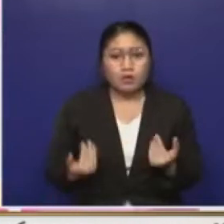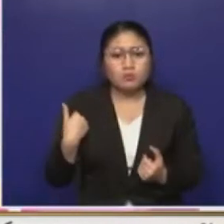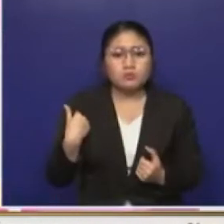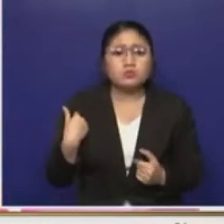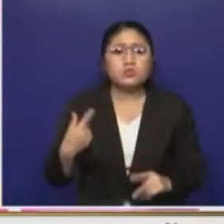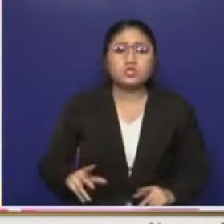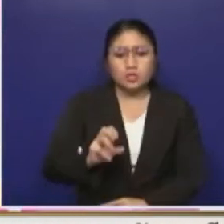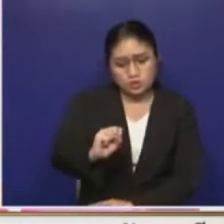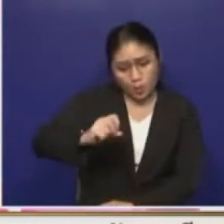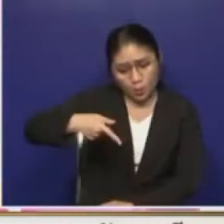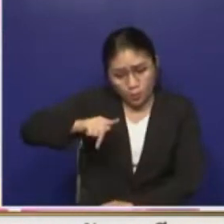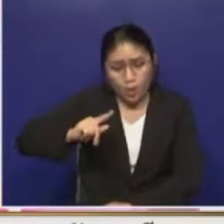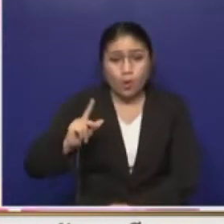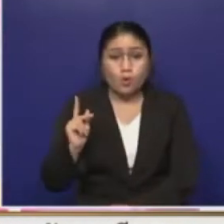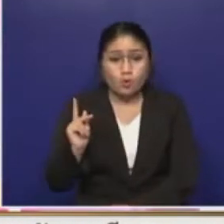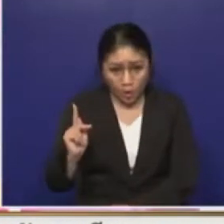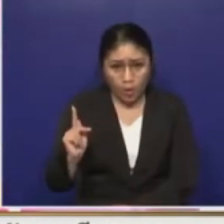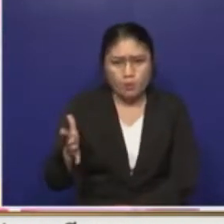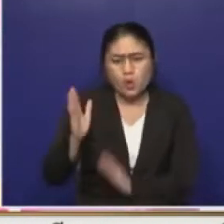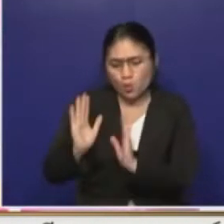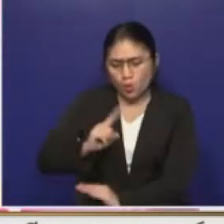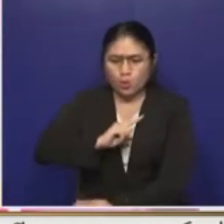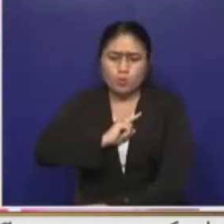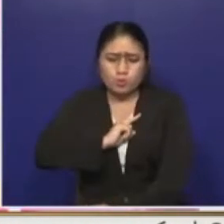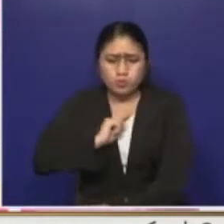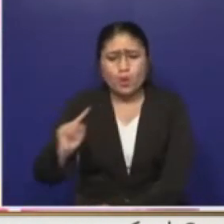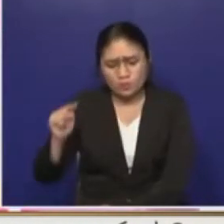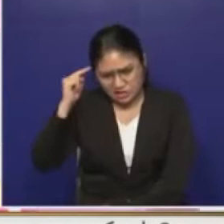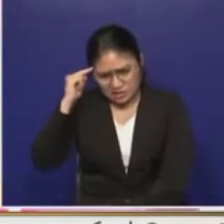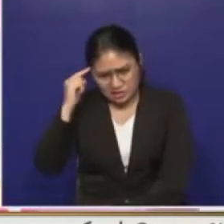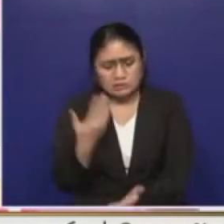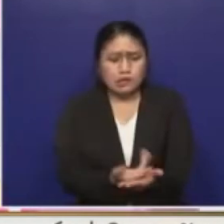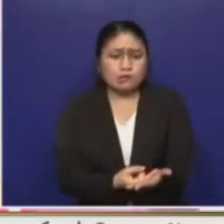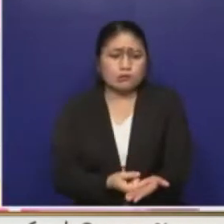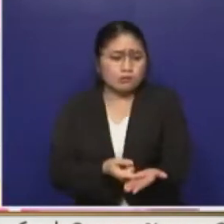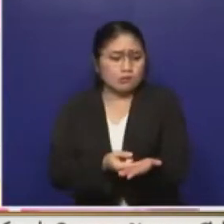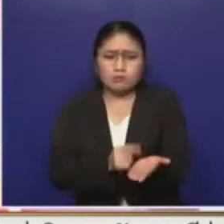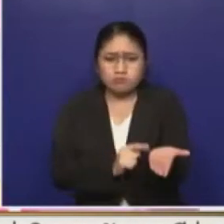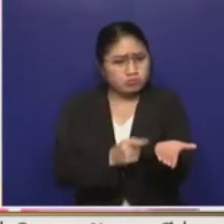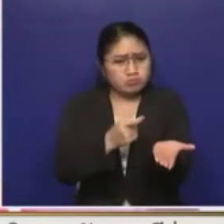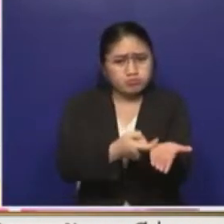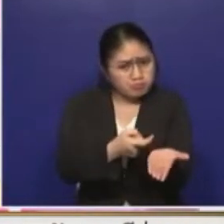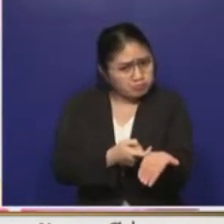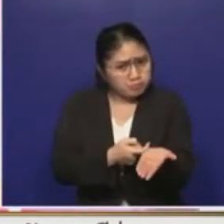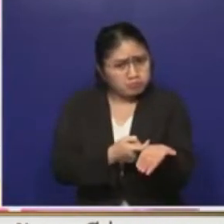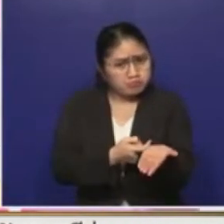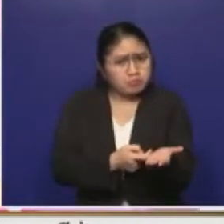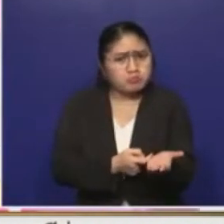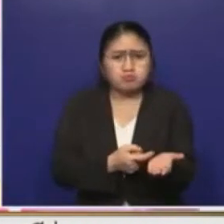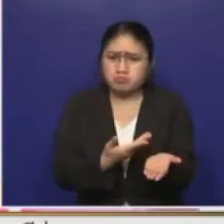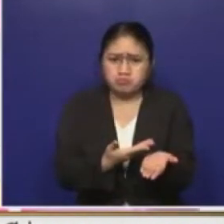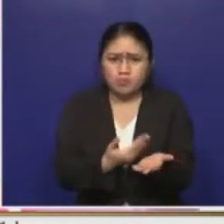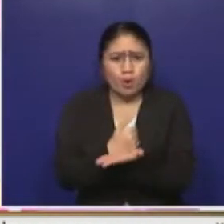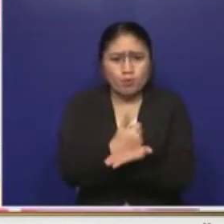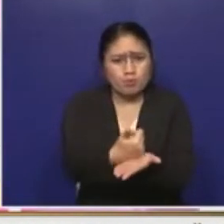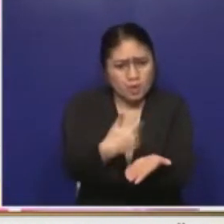คือสปก.ที่เจ้าหน้าที่ไม่สามารถรับรองแนวเขตให้กับพี่น้องประชาชนได้จึงยังไม่สามารถจะออก